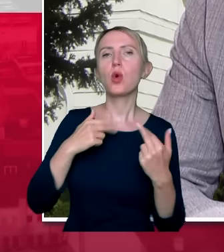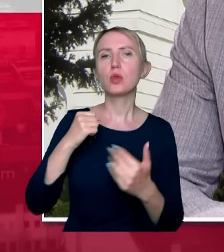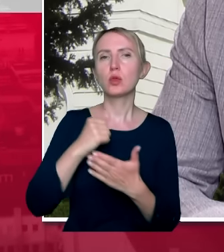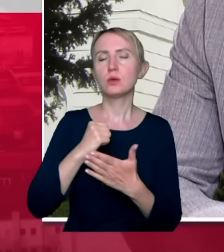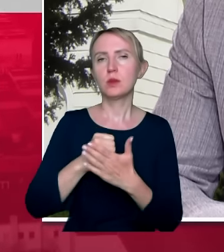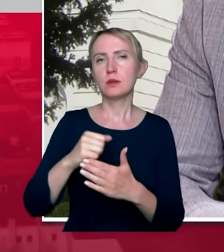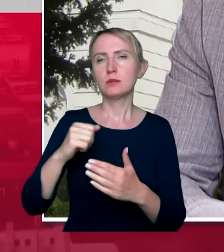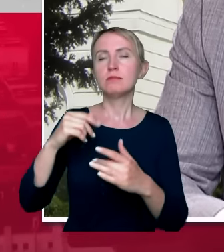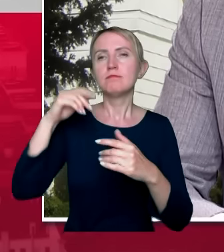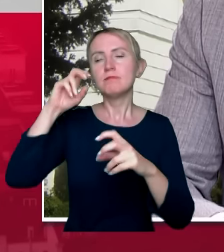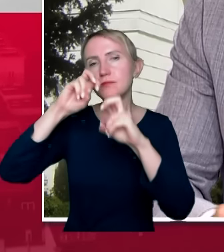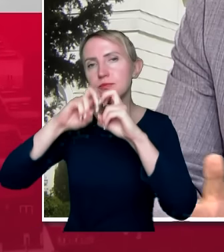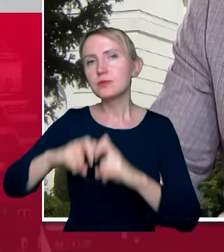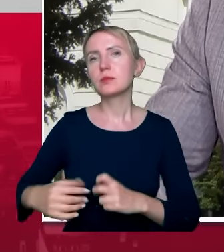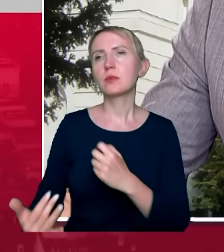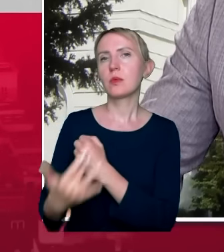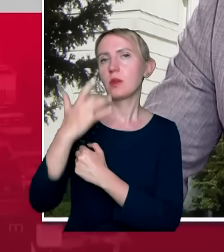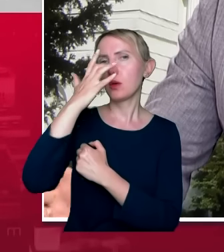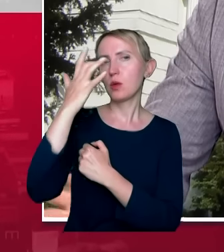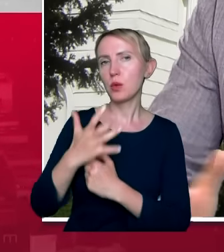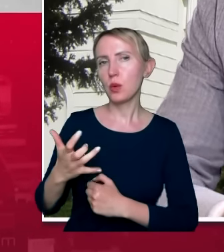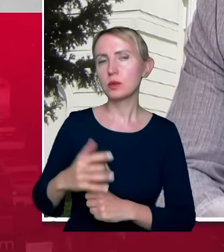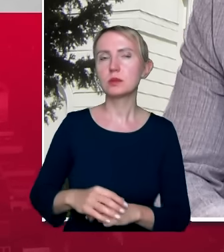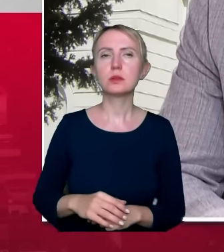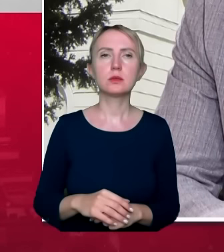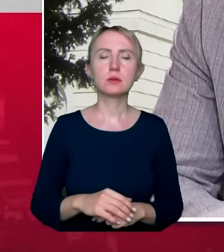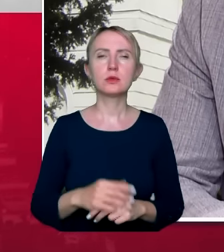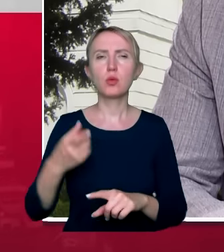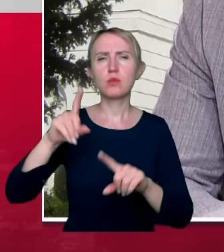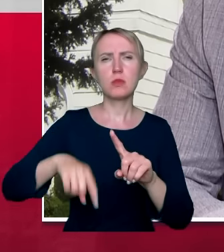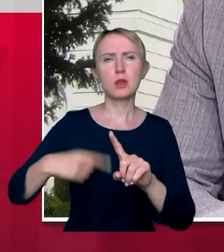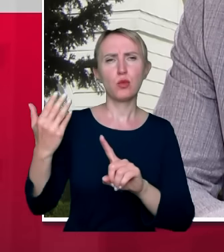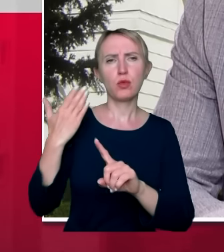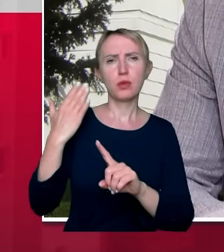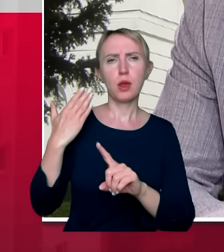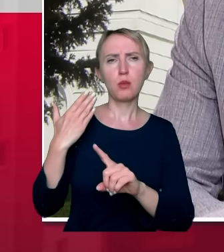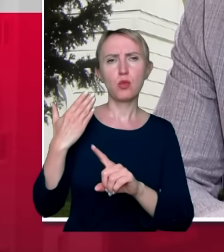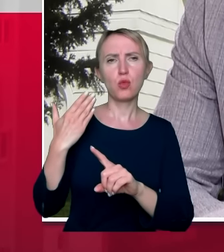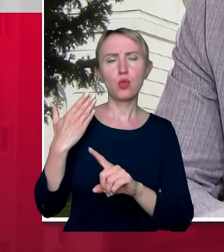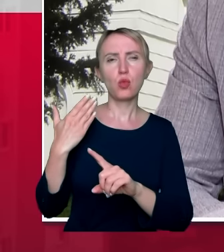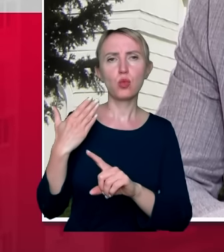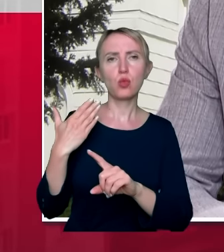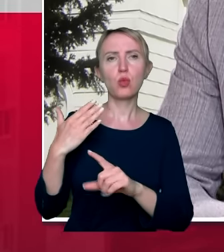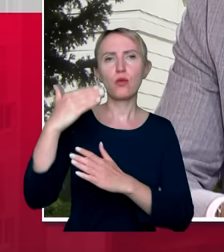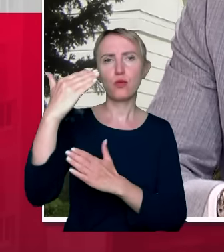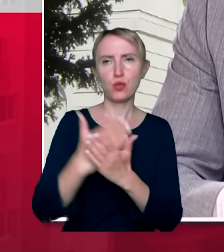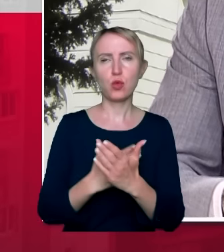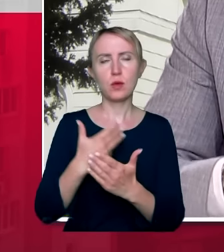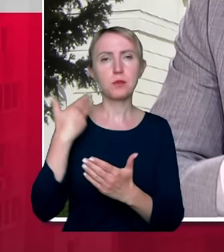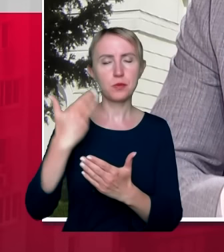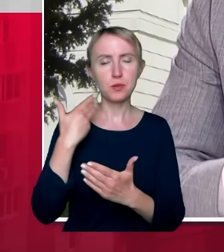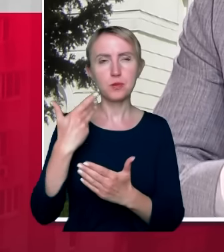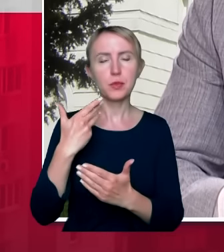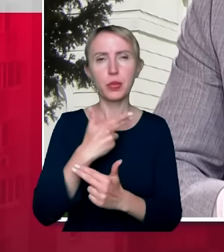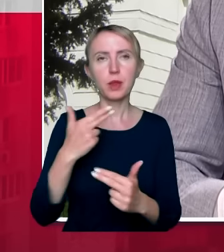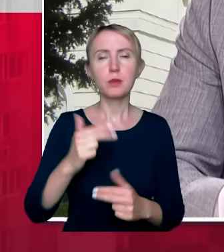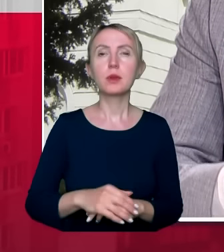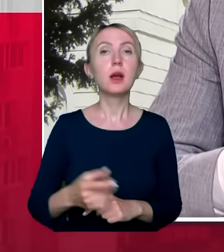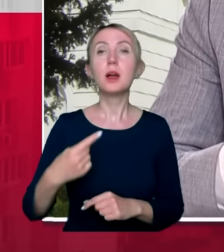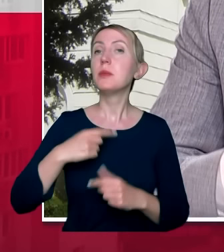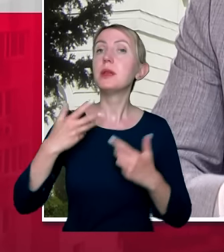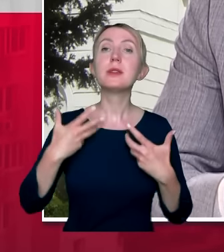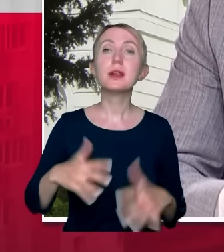Wpływów Rosyjskich u Anity Gargas miesiąc chyba czy półtora temu w jej programie. I my nie chcemy